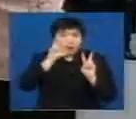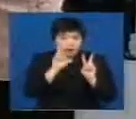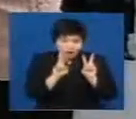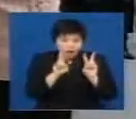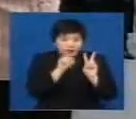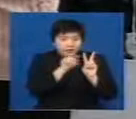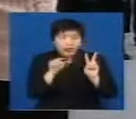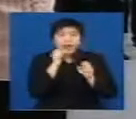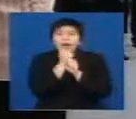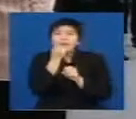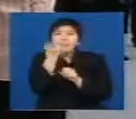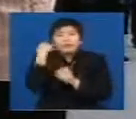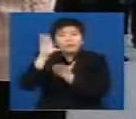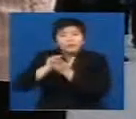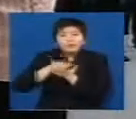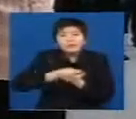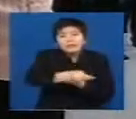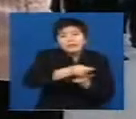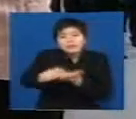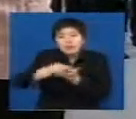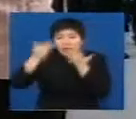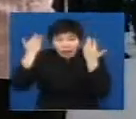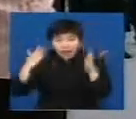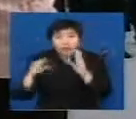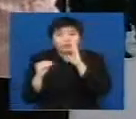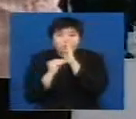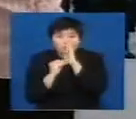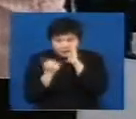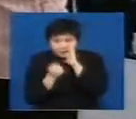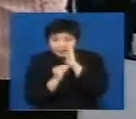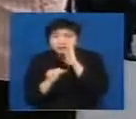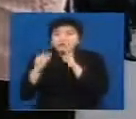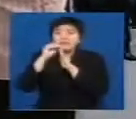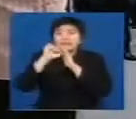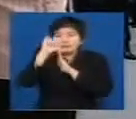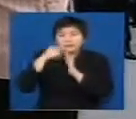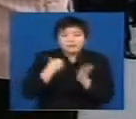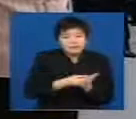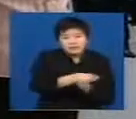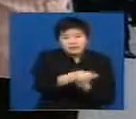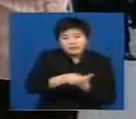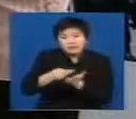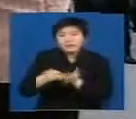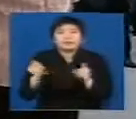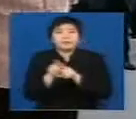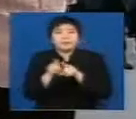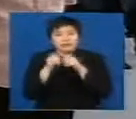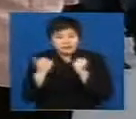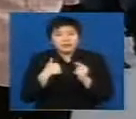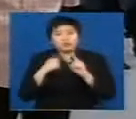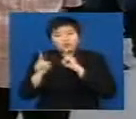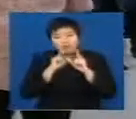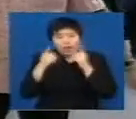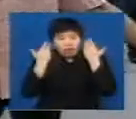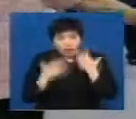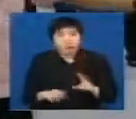ารที่ทำขึ้นในช่วงนั้น ครับซึ่งในงานนี้มีแจกด้วย ใ ครอยาก รู้เช่นนั้น มีแจกในงานนะฮะอันนี้ก็เป็นส่วนหนึ่งนี่คือเราคุยถึงเรื่อง 2P